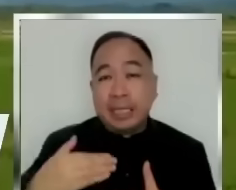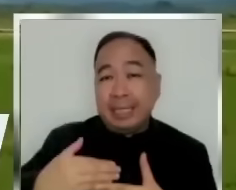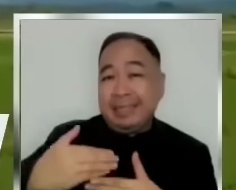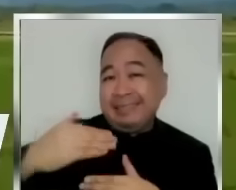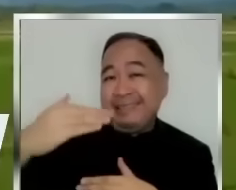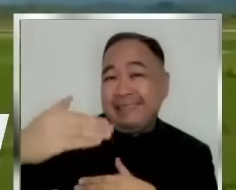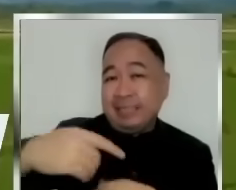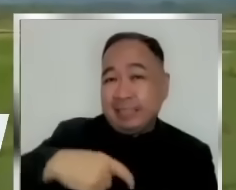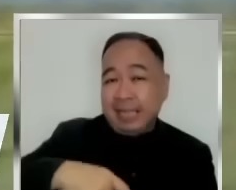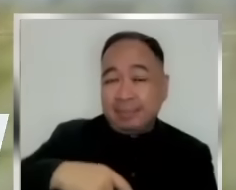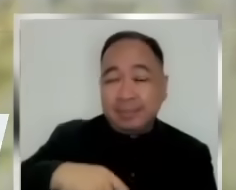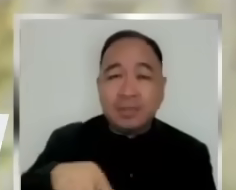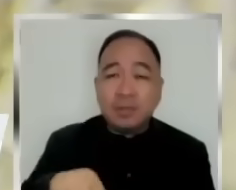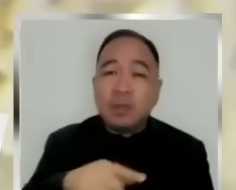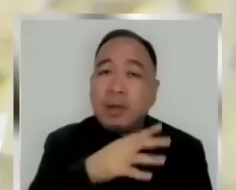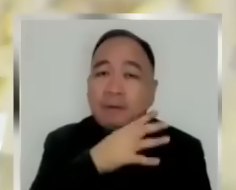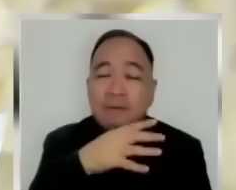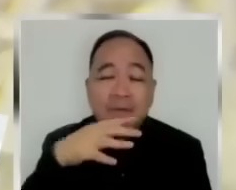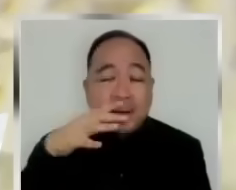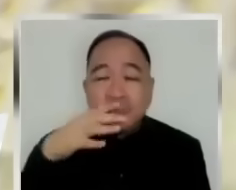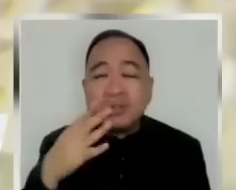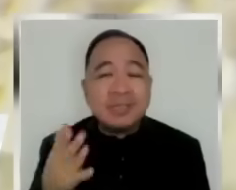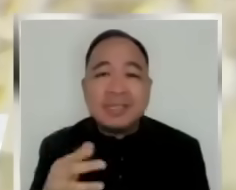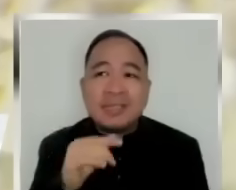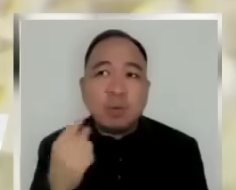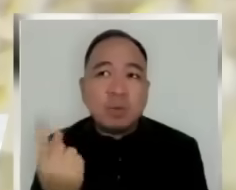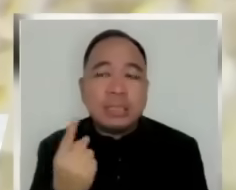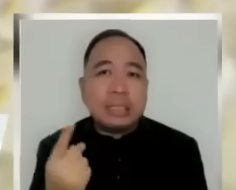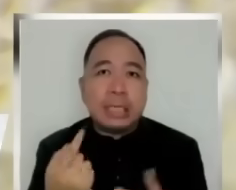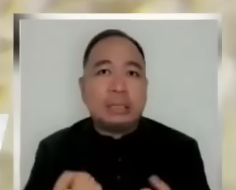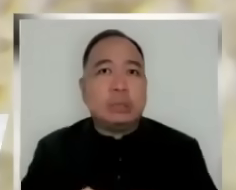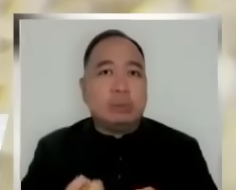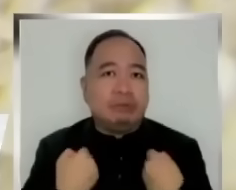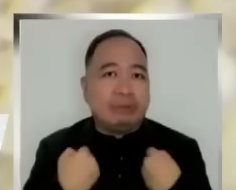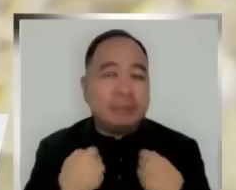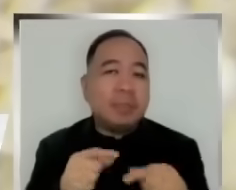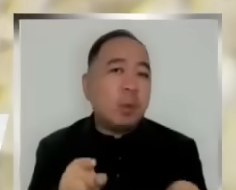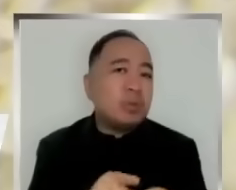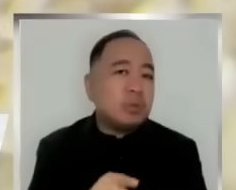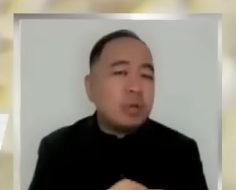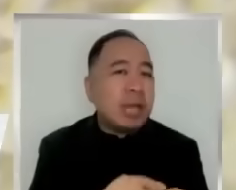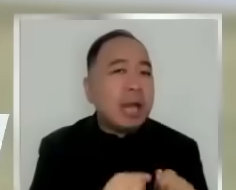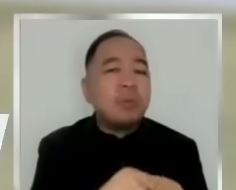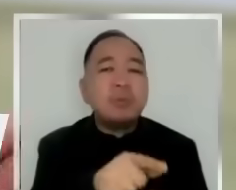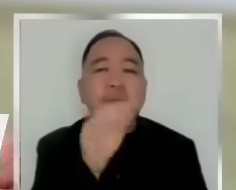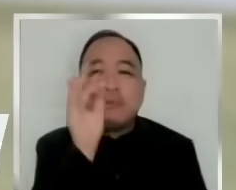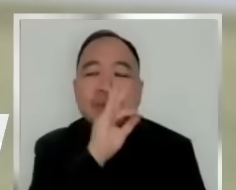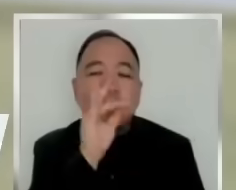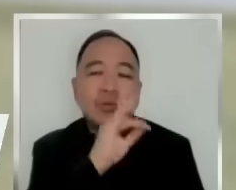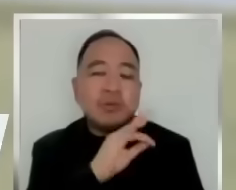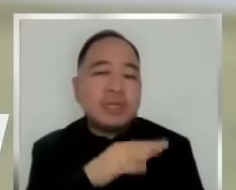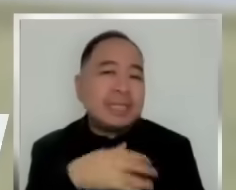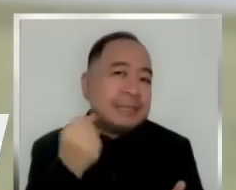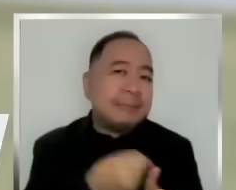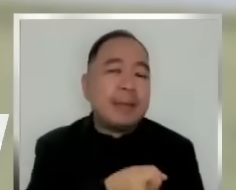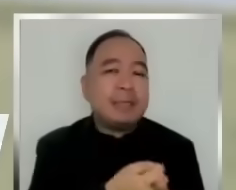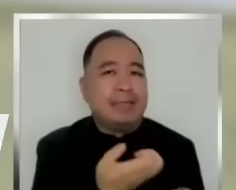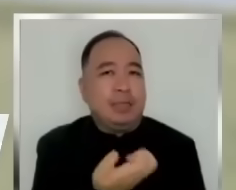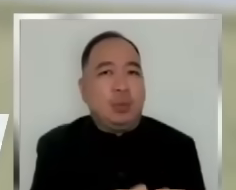ang hindi na makaagapay, kundi ang hapag at bulsa ng mga Pilipino. May domino effect siya